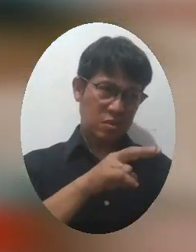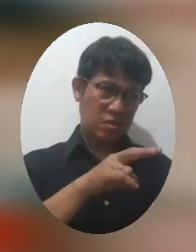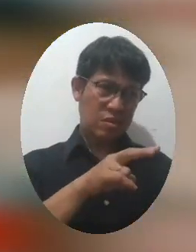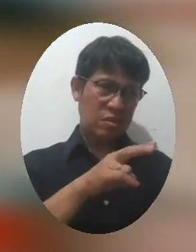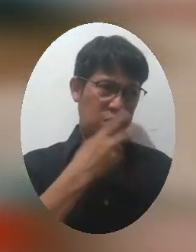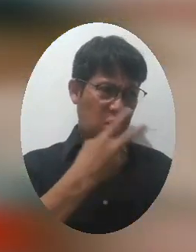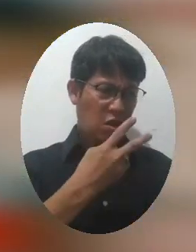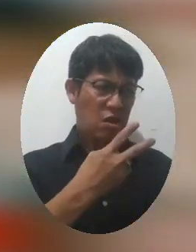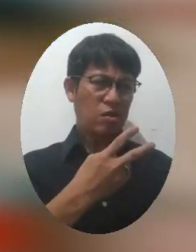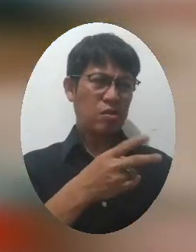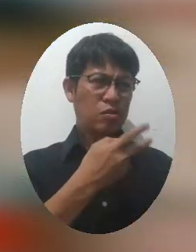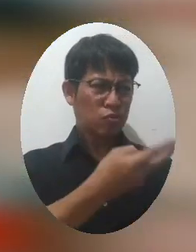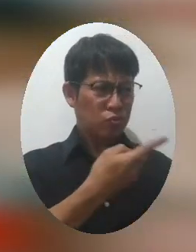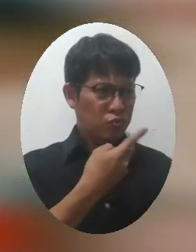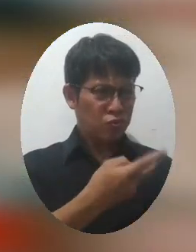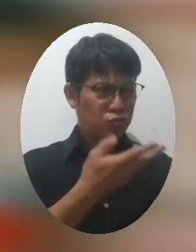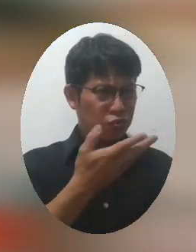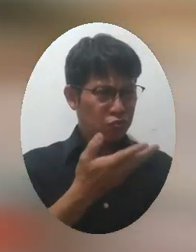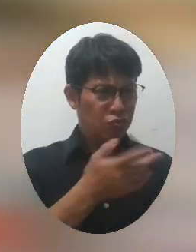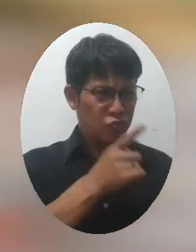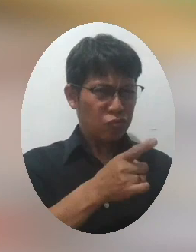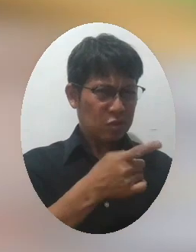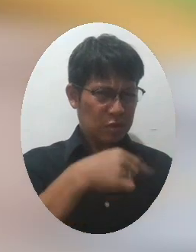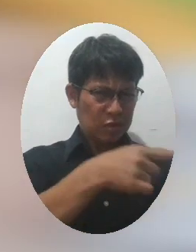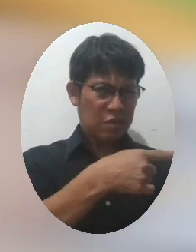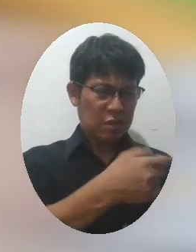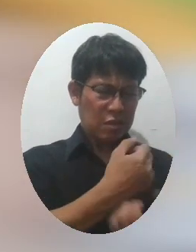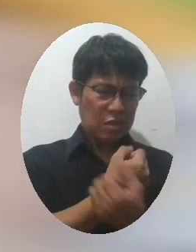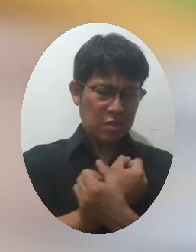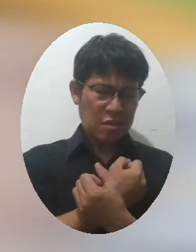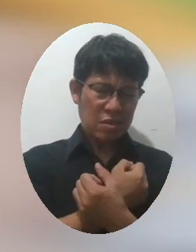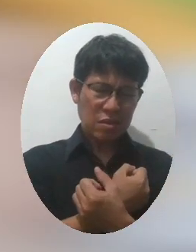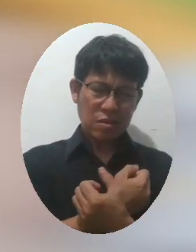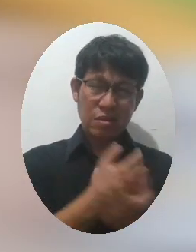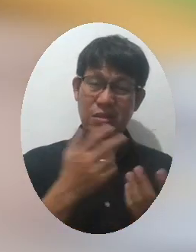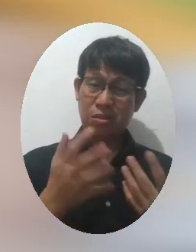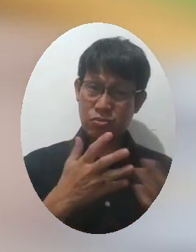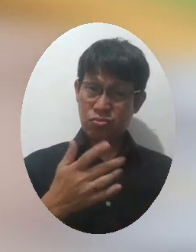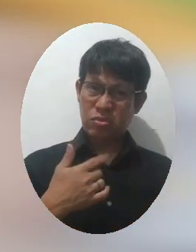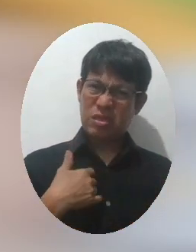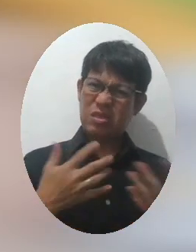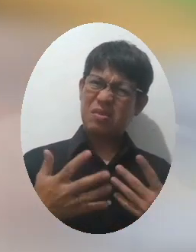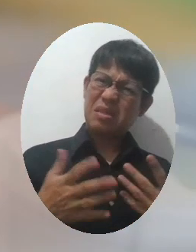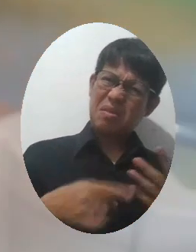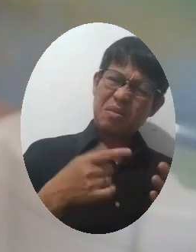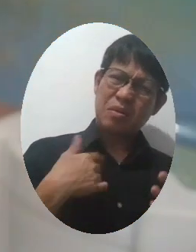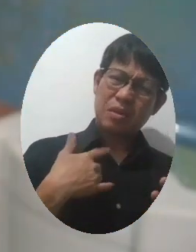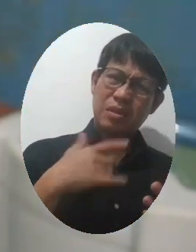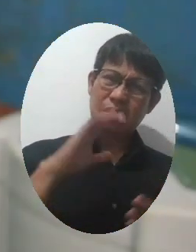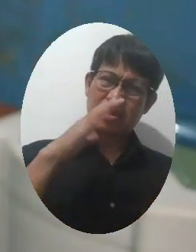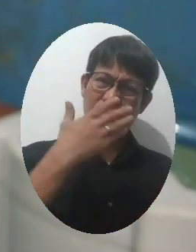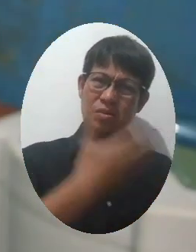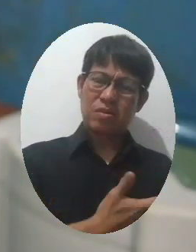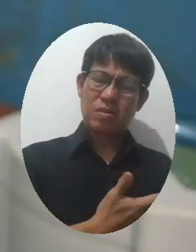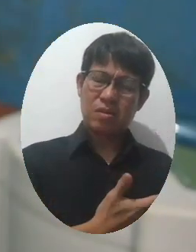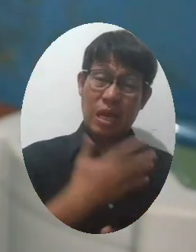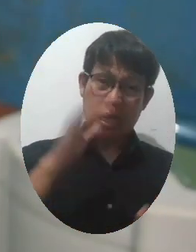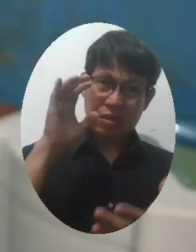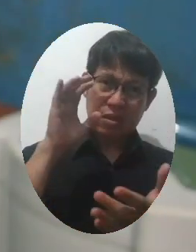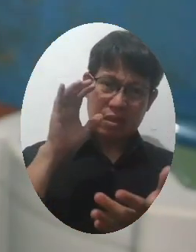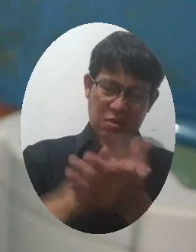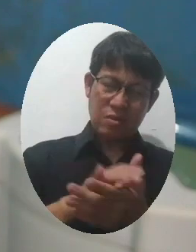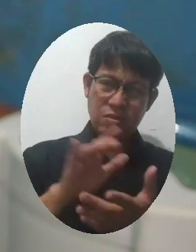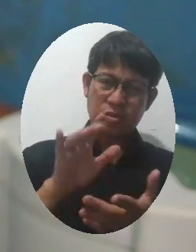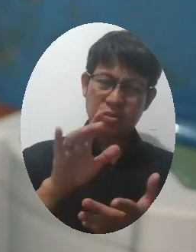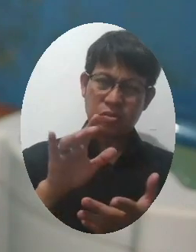Kitang-kita ang kanilang pagmamahalan at kanilang pagtutulungan. Ako po, habang wala yung asawa ko,